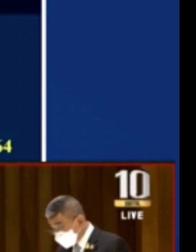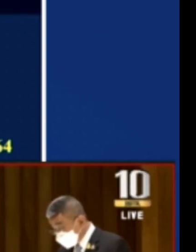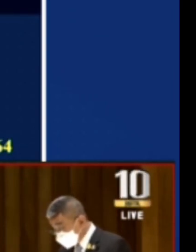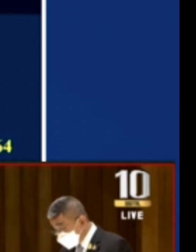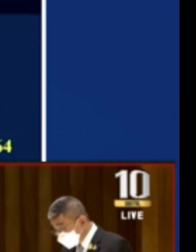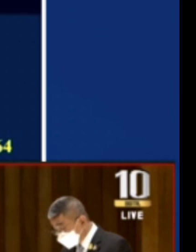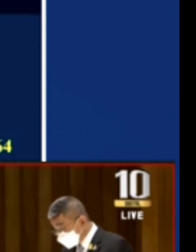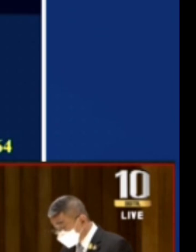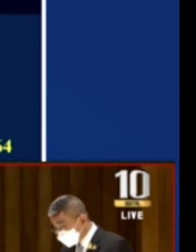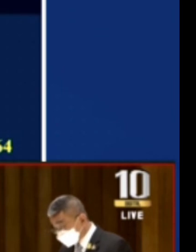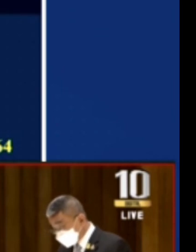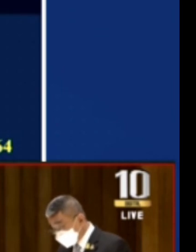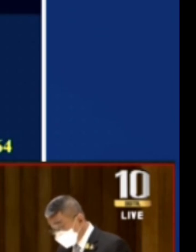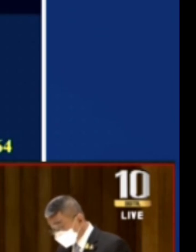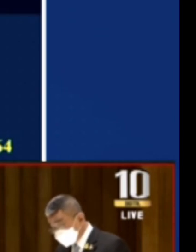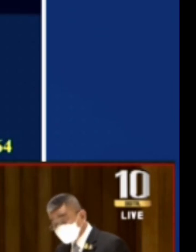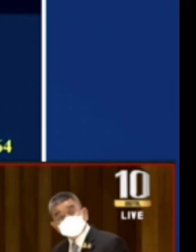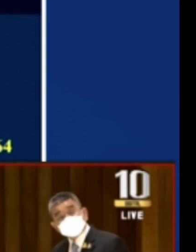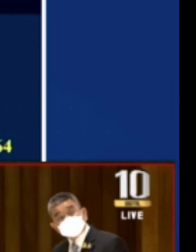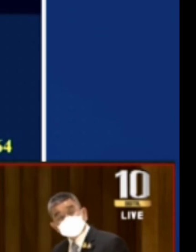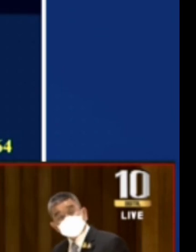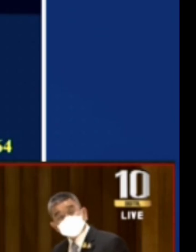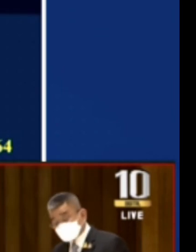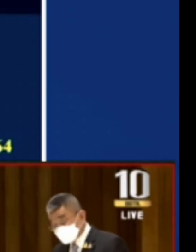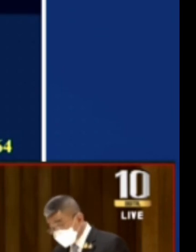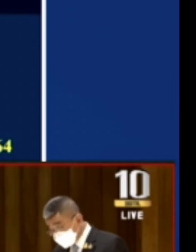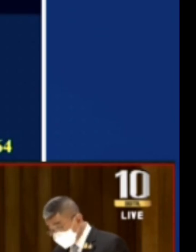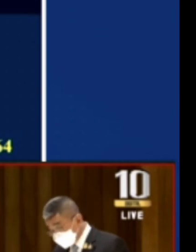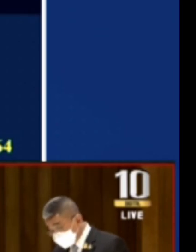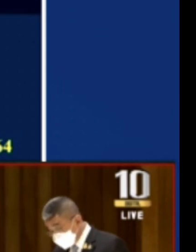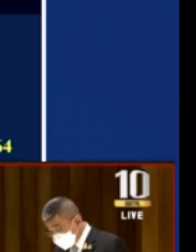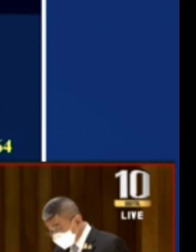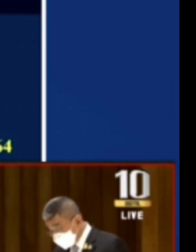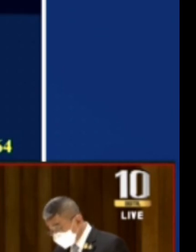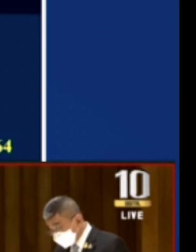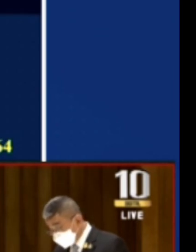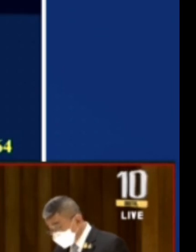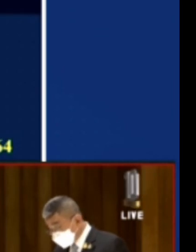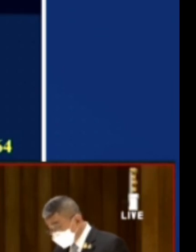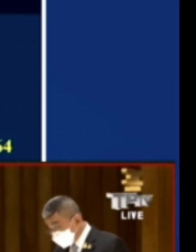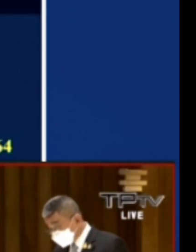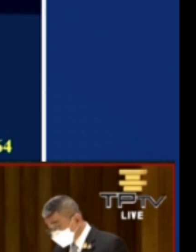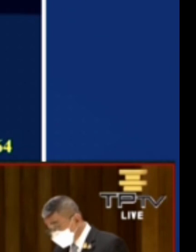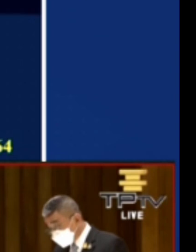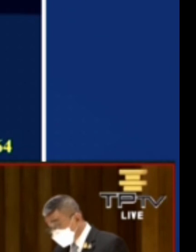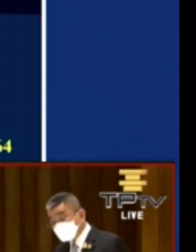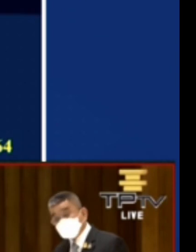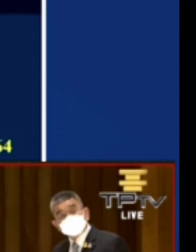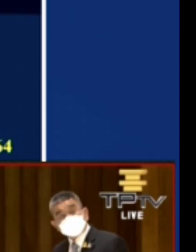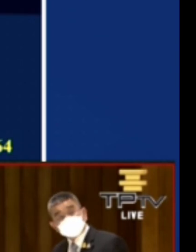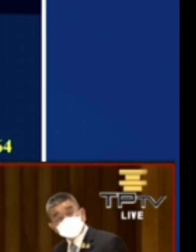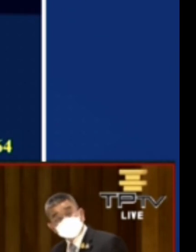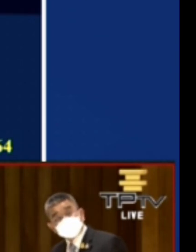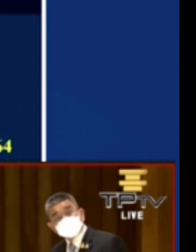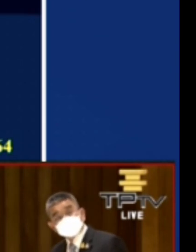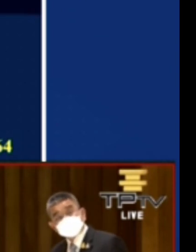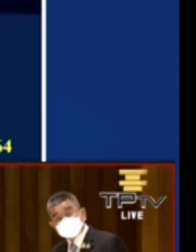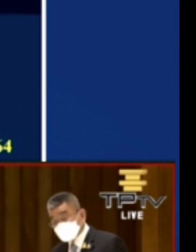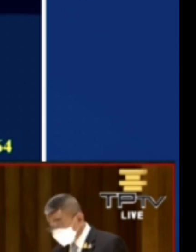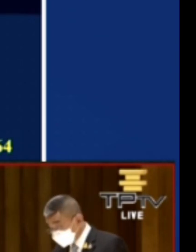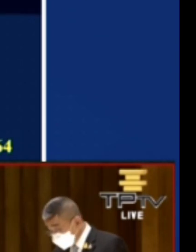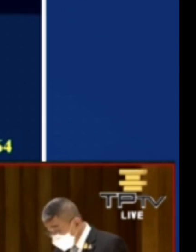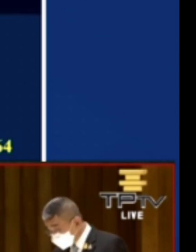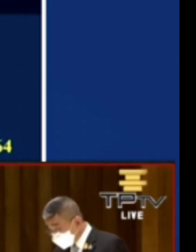201,666 ล้านบาทลดลงจากปี64 13,526 ล้านบาทลดลงร้อยละ 6.29 และในปีนี้ปี